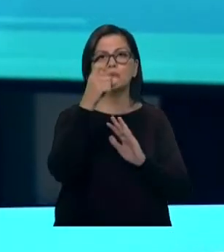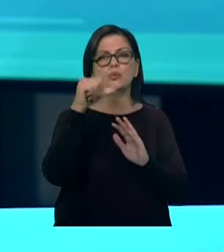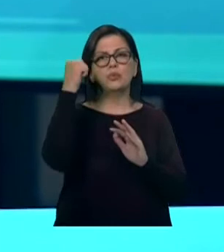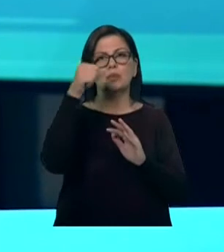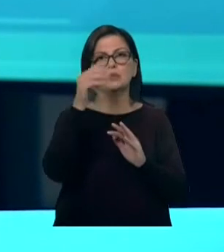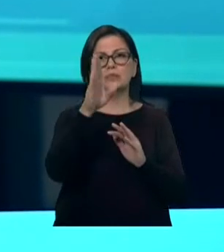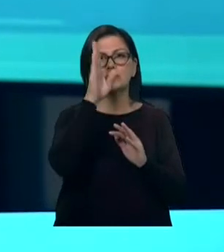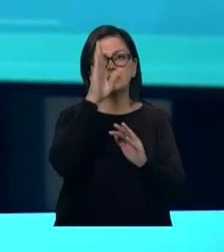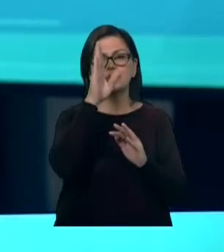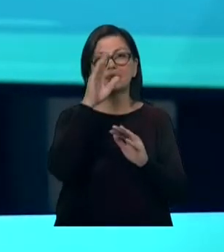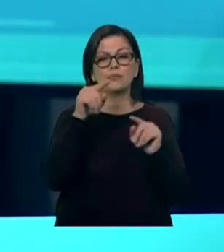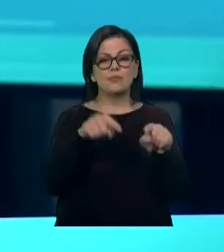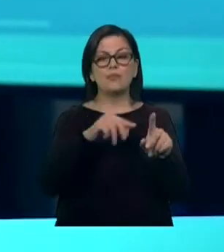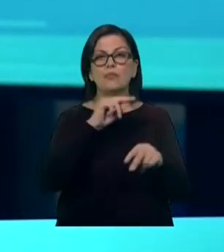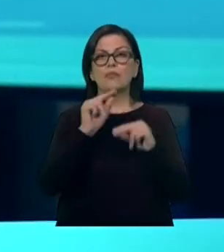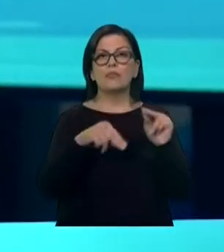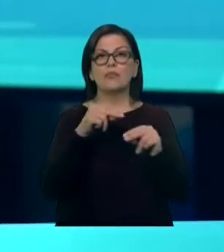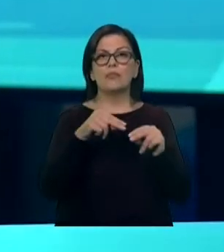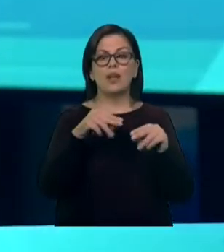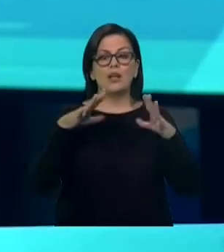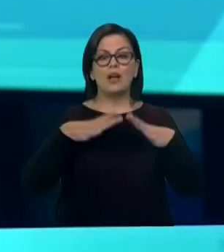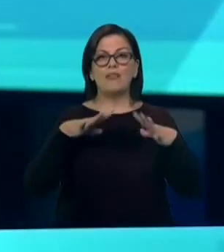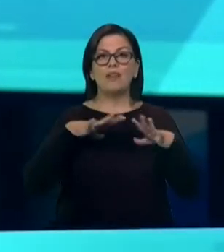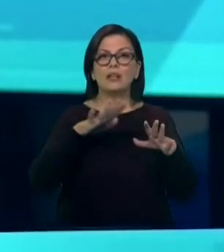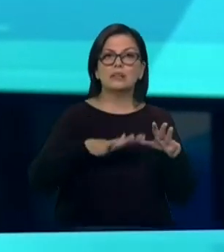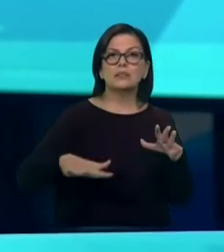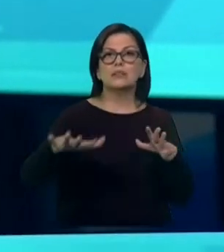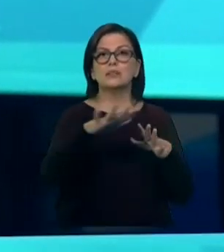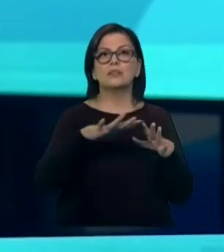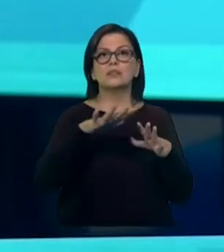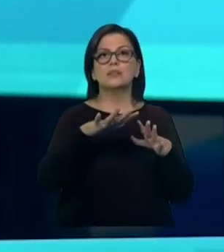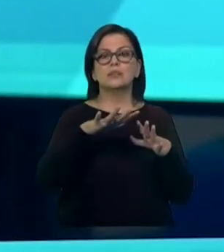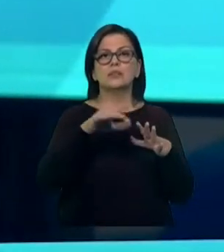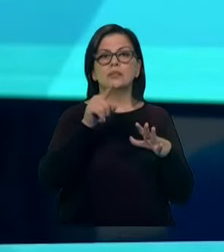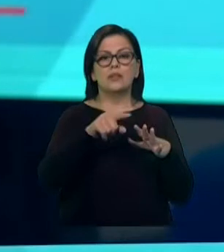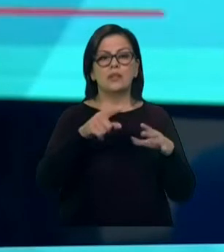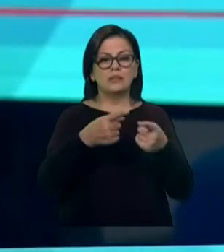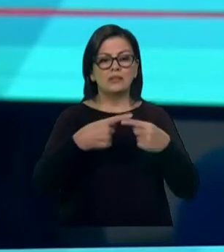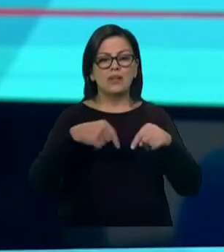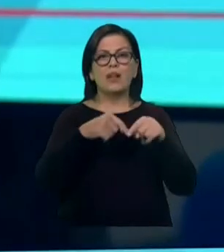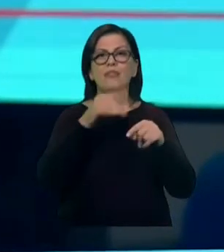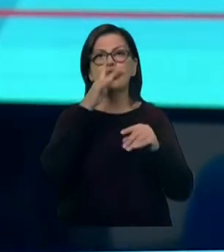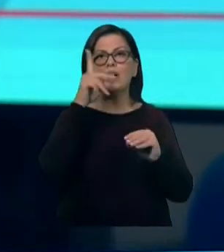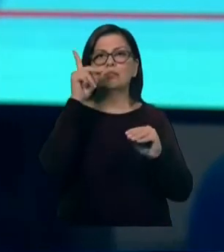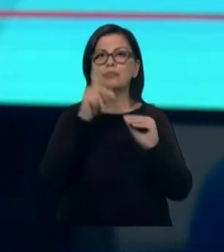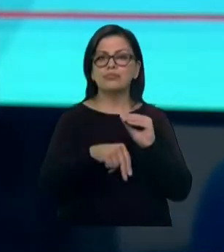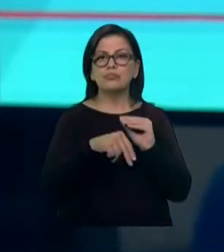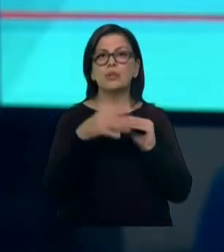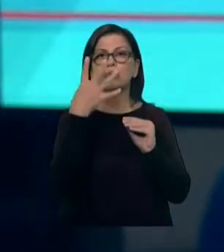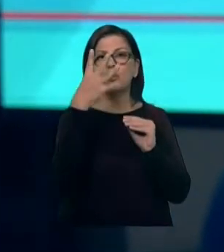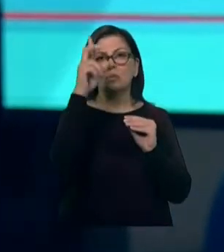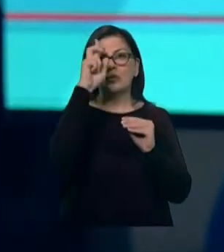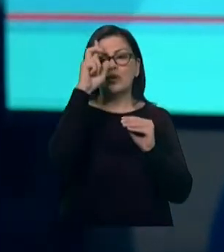bağlanmasından 100 il ötür. Bu müqavilə Cənubi Qafqazda bəzi dairələrin ərazi iddialarına son qoyur və 4